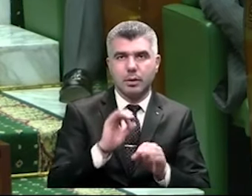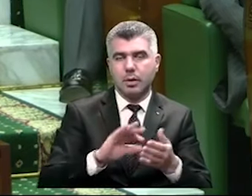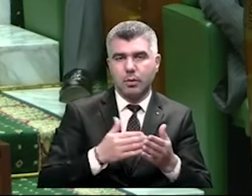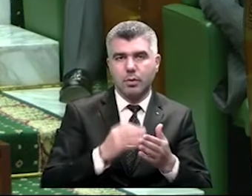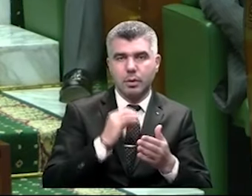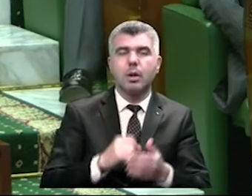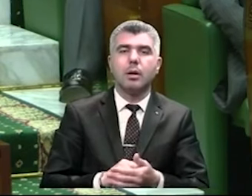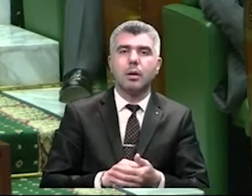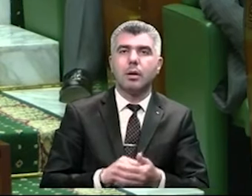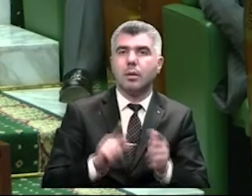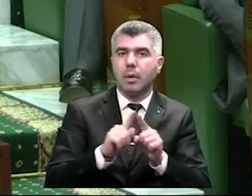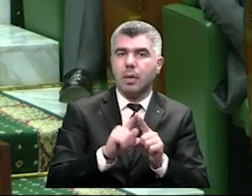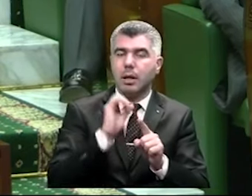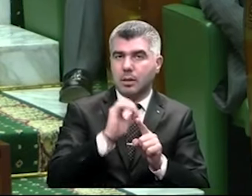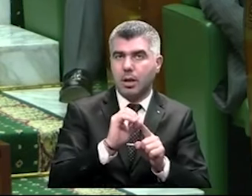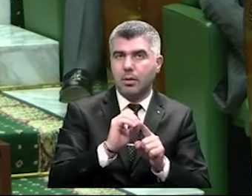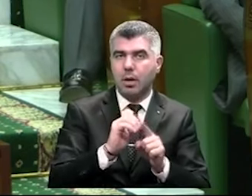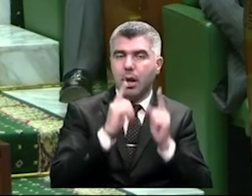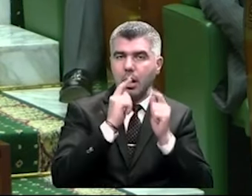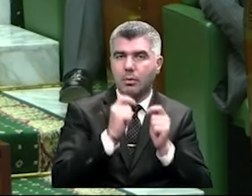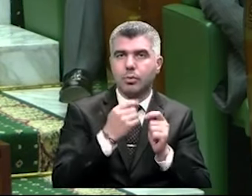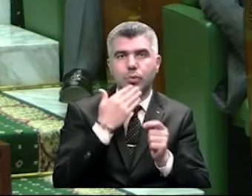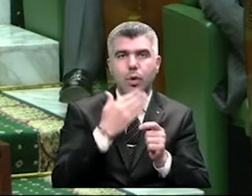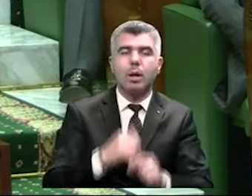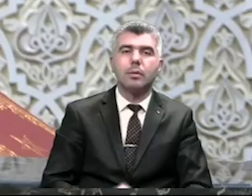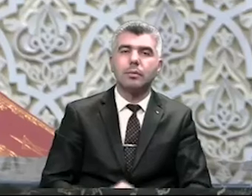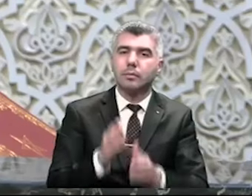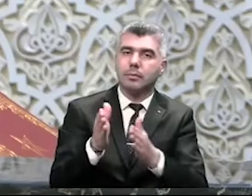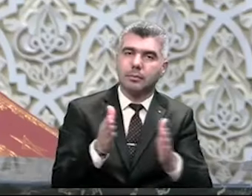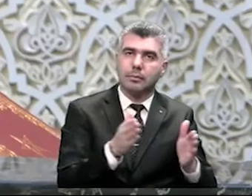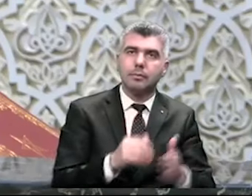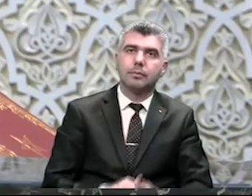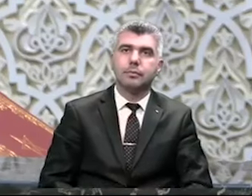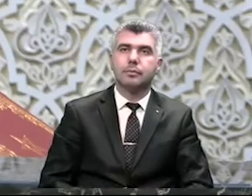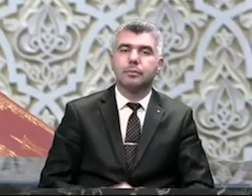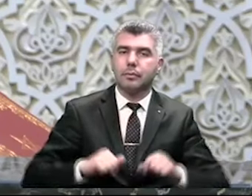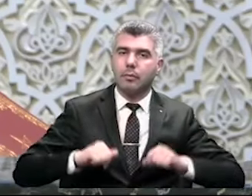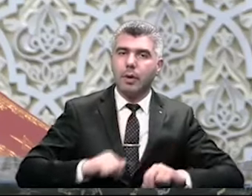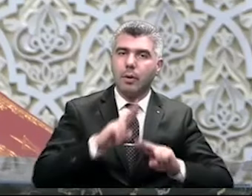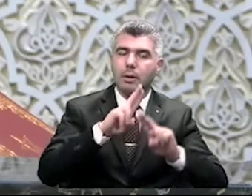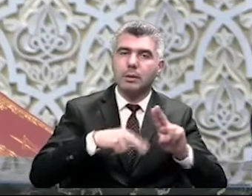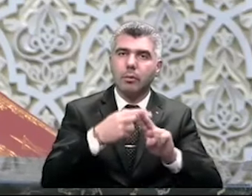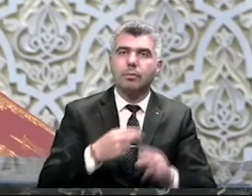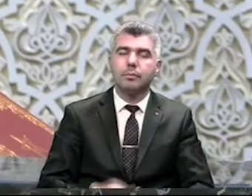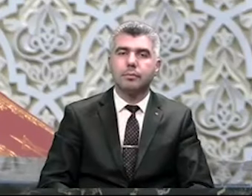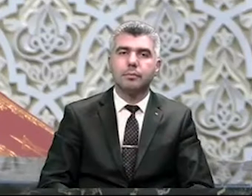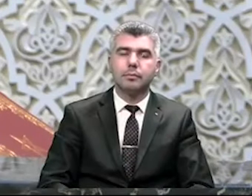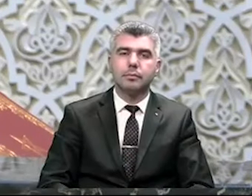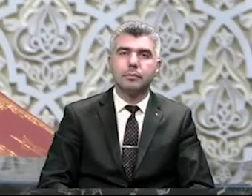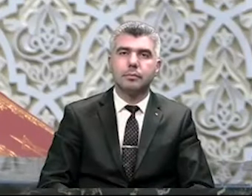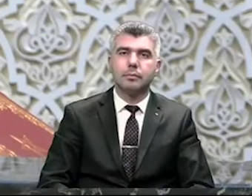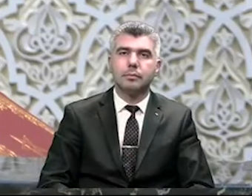بالمصطلحات التقنيه ديال المقاوله باش يفهمونا الاخوه شكرا سيد الرئيس سيد الوزير التفاعل مع التعقيب